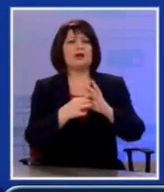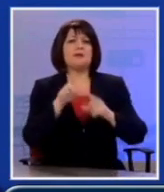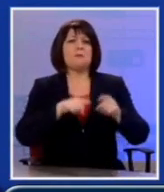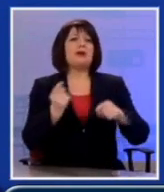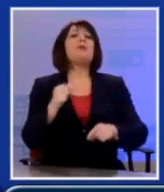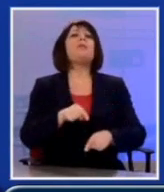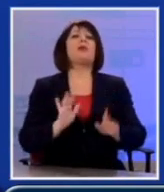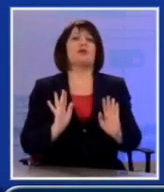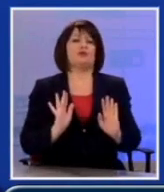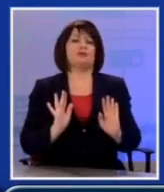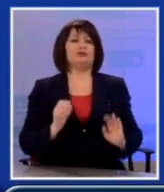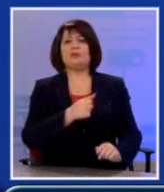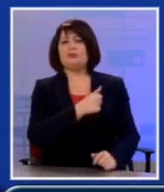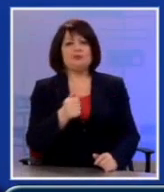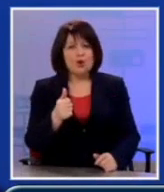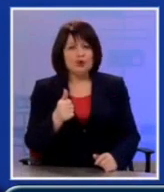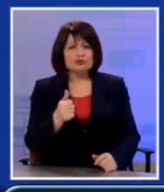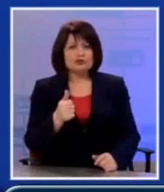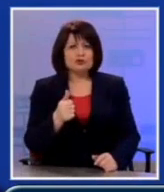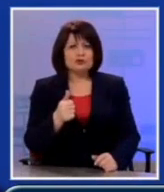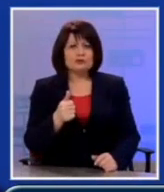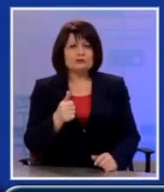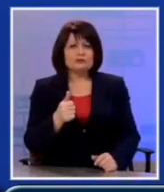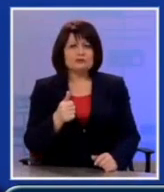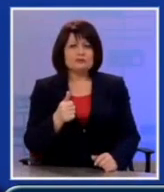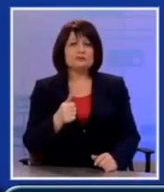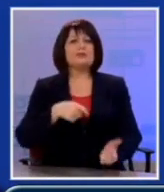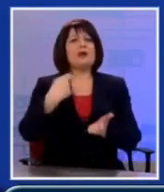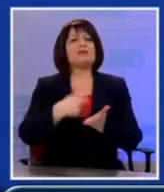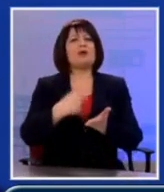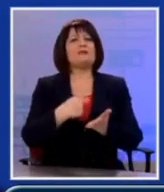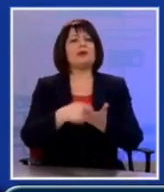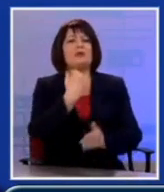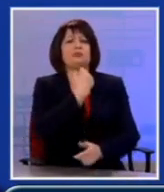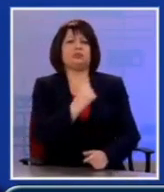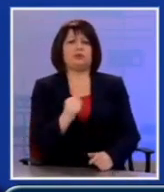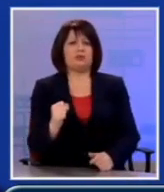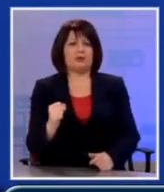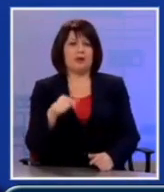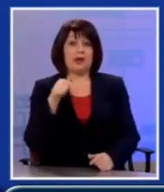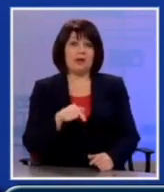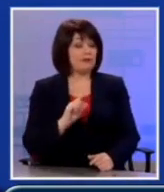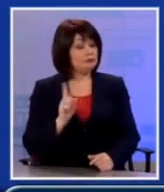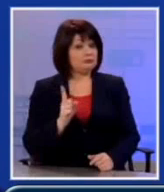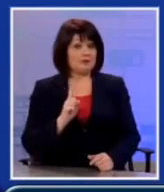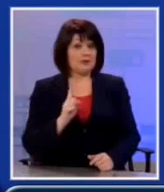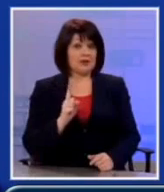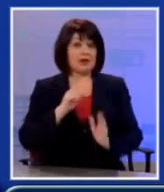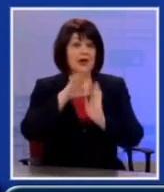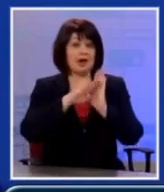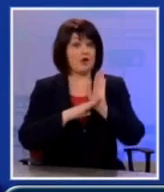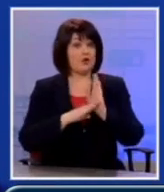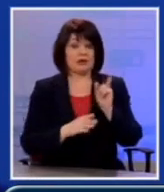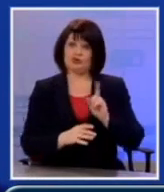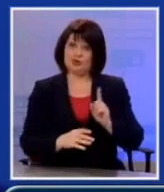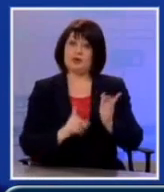Βουλευτών οι οποίοι μόνον μπορεί να εισέπραταν την αποζημίωση. Δεν είναι όμως αυτός ο κανόνας και